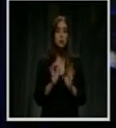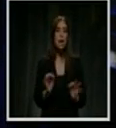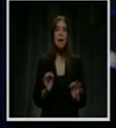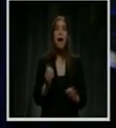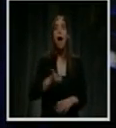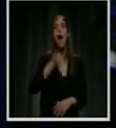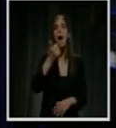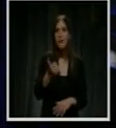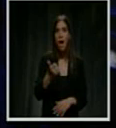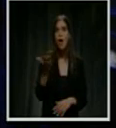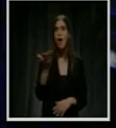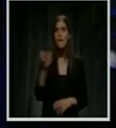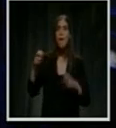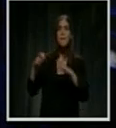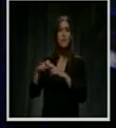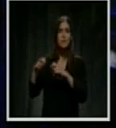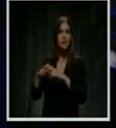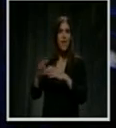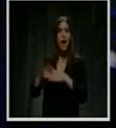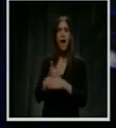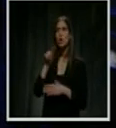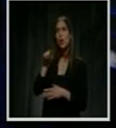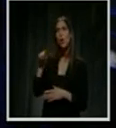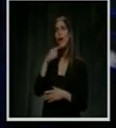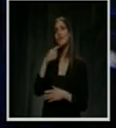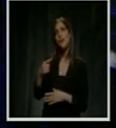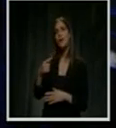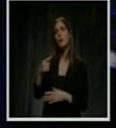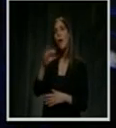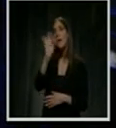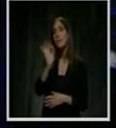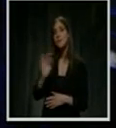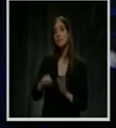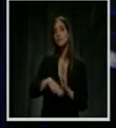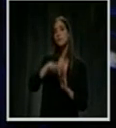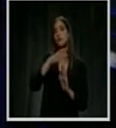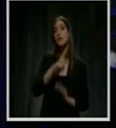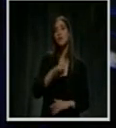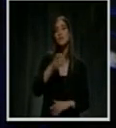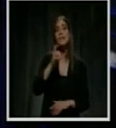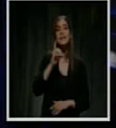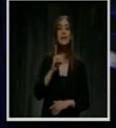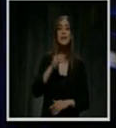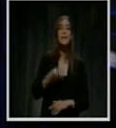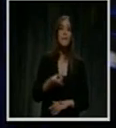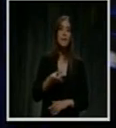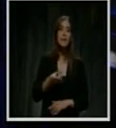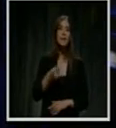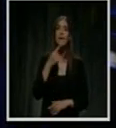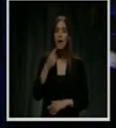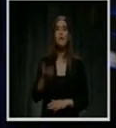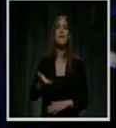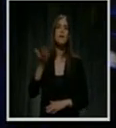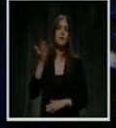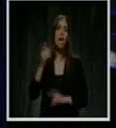trid Brussell illi ntellgħu il-percentaġġ tal-GDP fin-nefqa fuq l-armament. Jiena n-nefqa rrida fis-soċjal, fl-edukazzjoni ta'